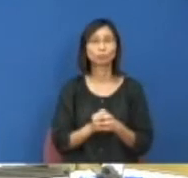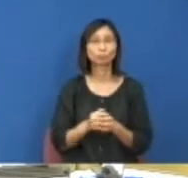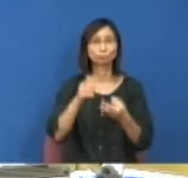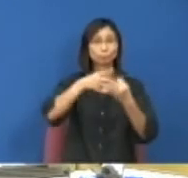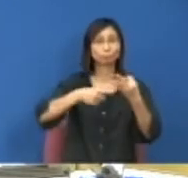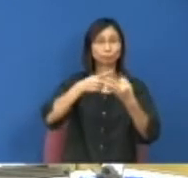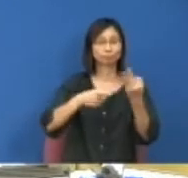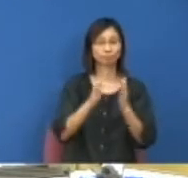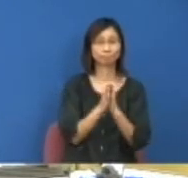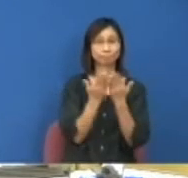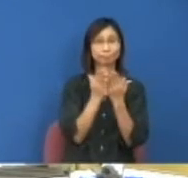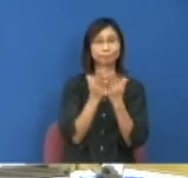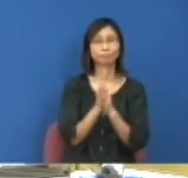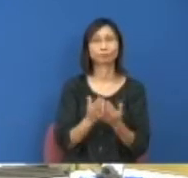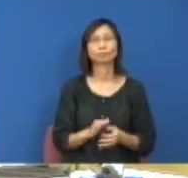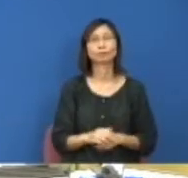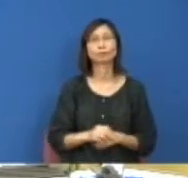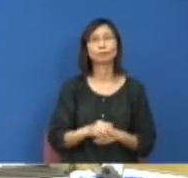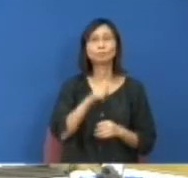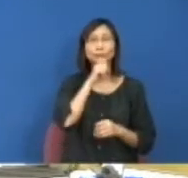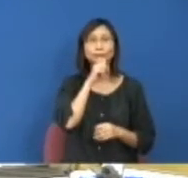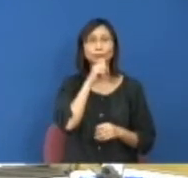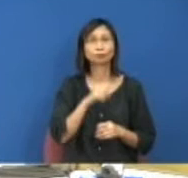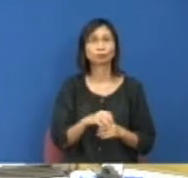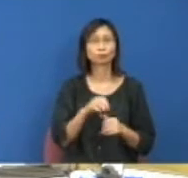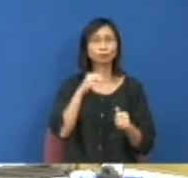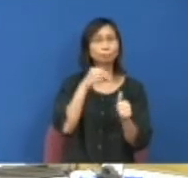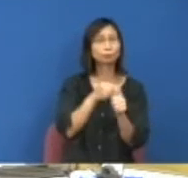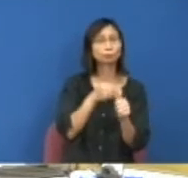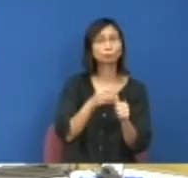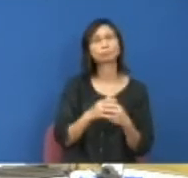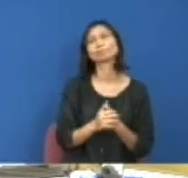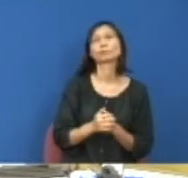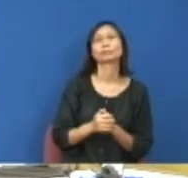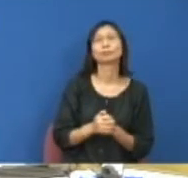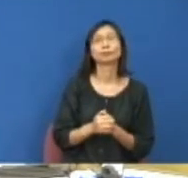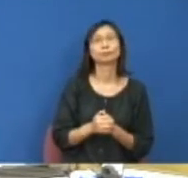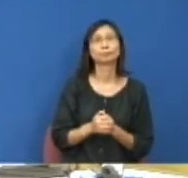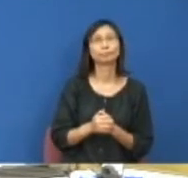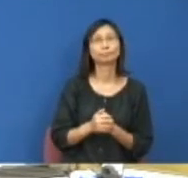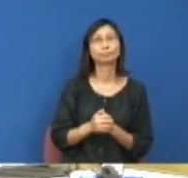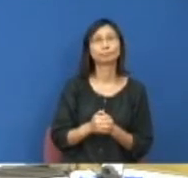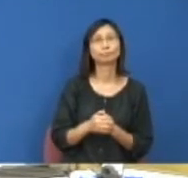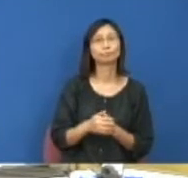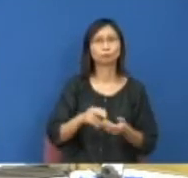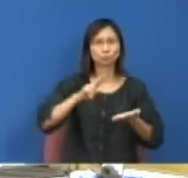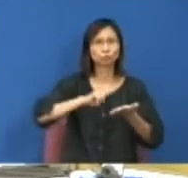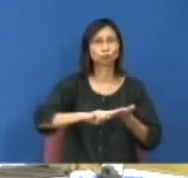邊咧有 Urban Guerrilla， 即係話係城市遊擊戰點打嘅咁樣。咁呢啲嘢其實咧就不可盡